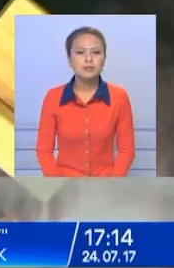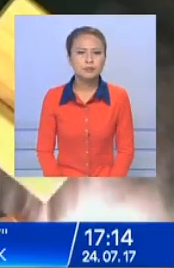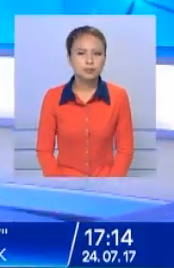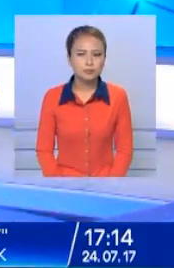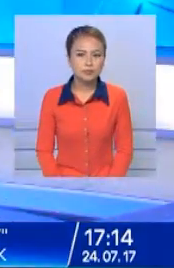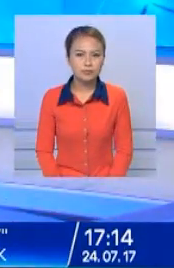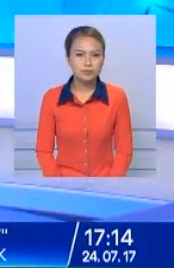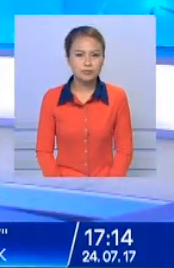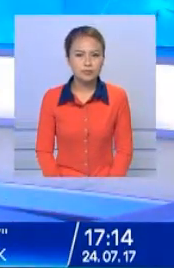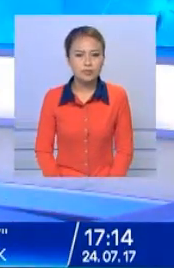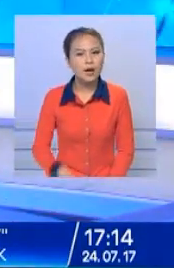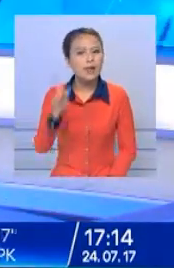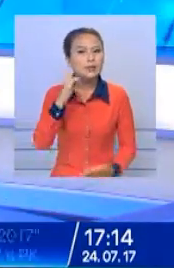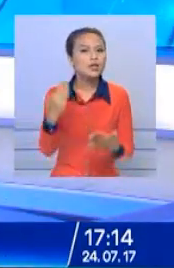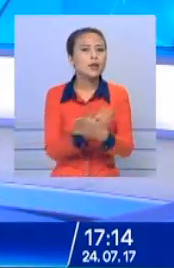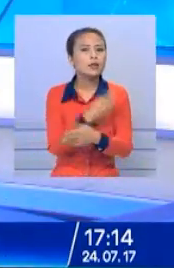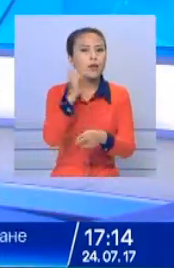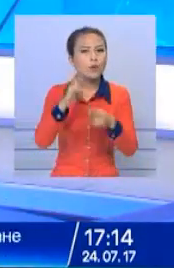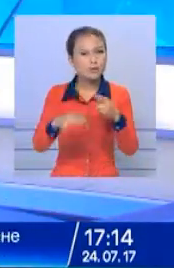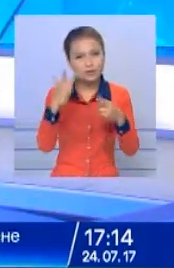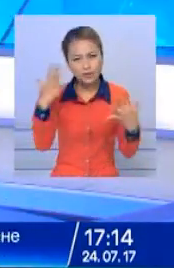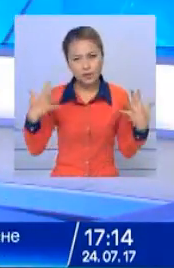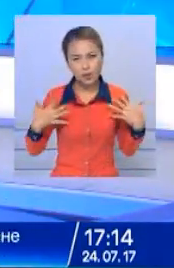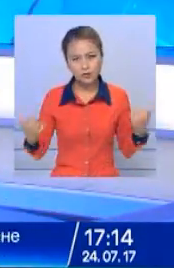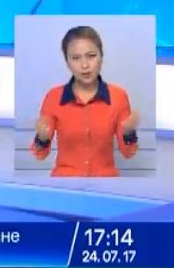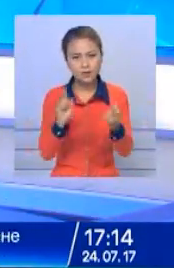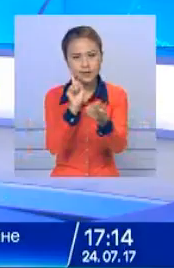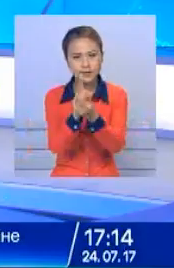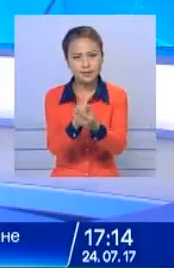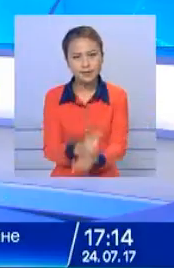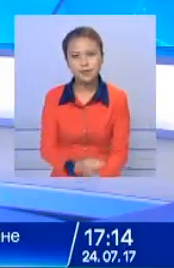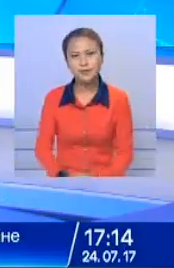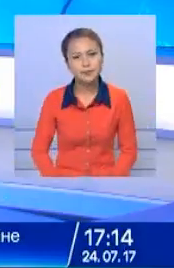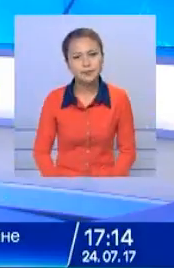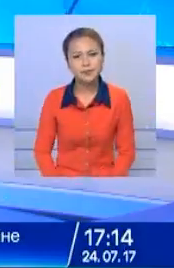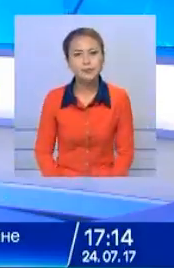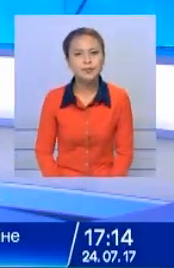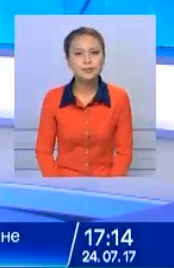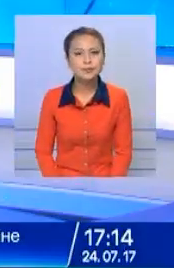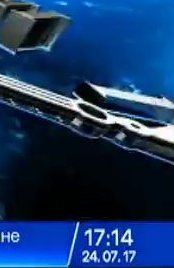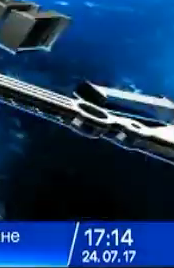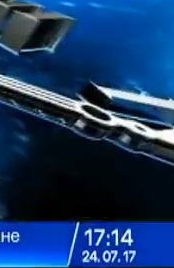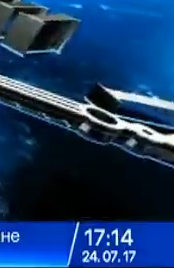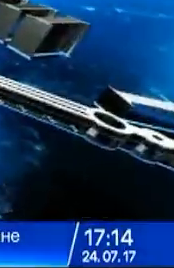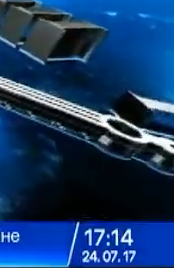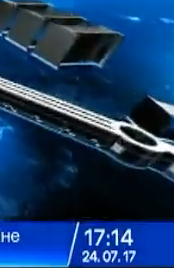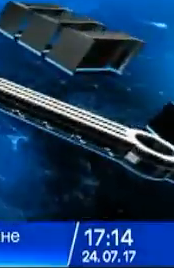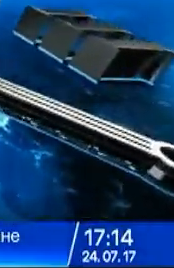Ал әзірге осы арнамыздан алыстамаңыздар, келесі сағаттың басында қайта жүздескенше.